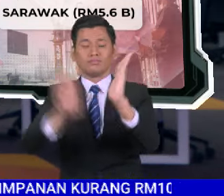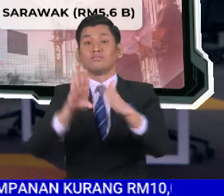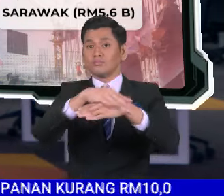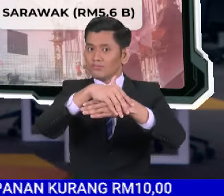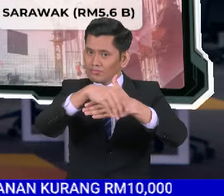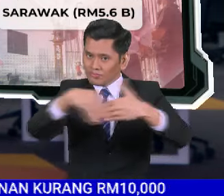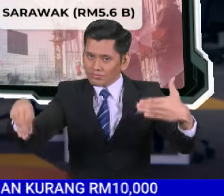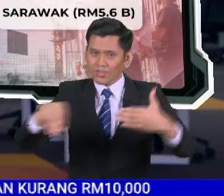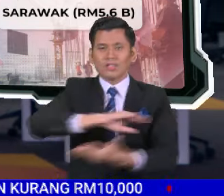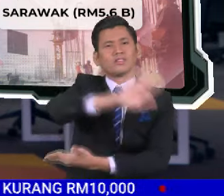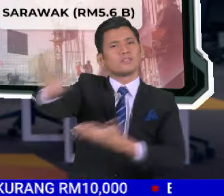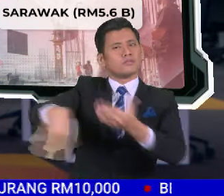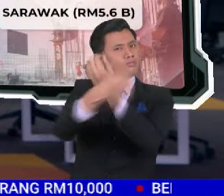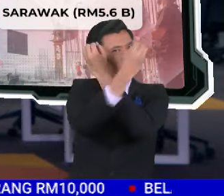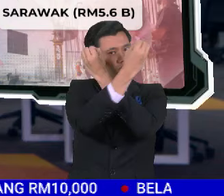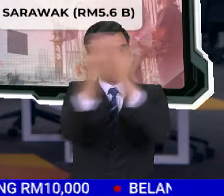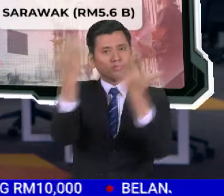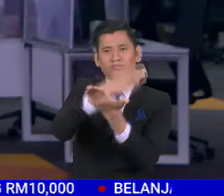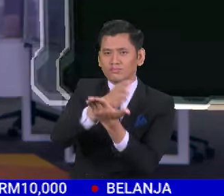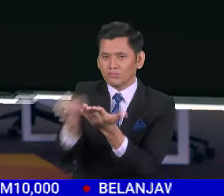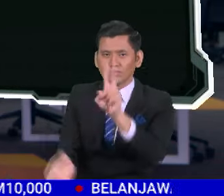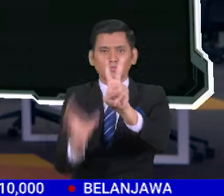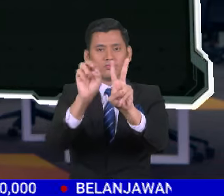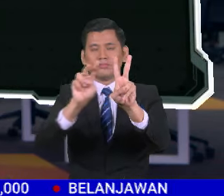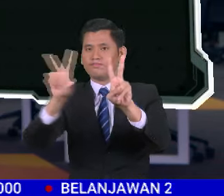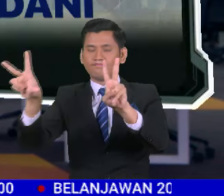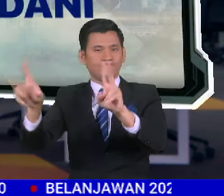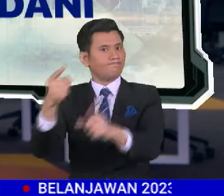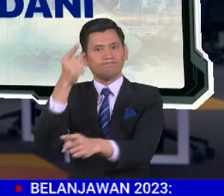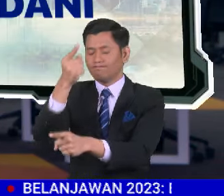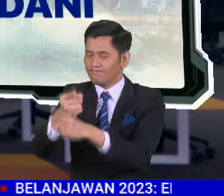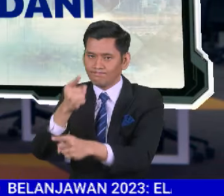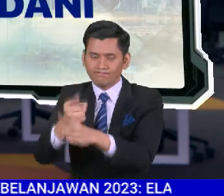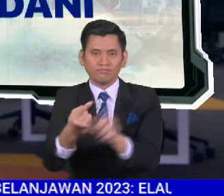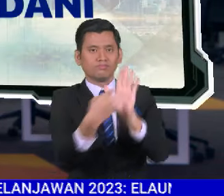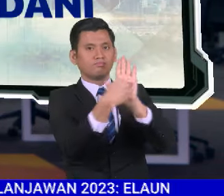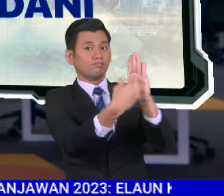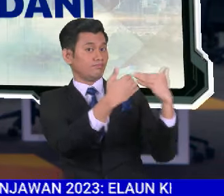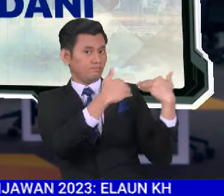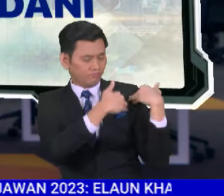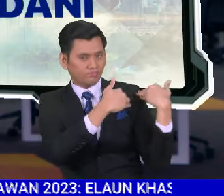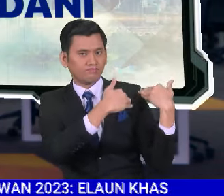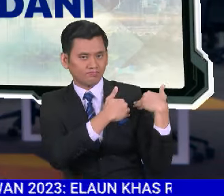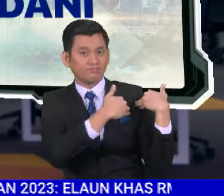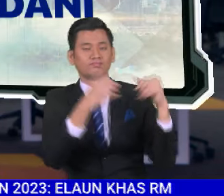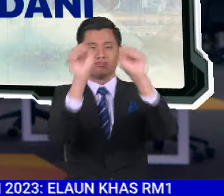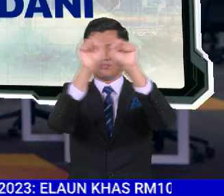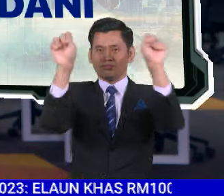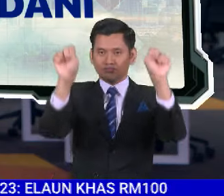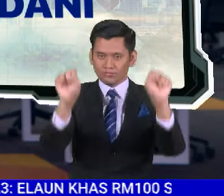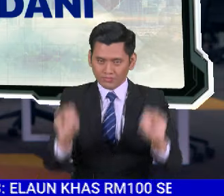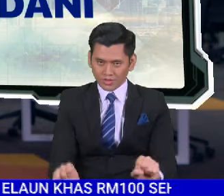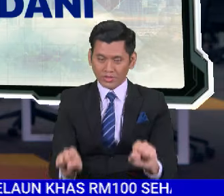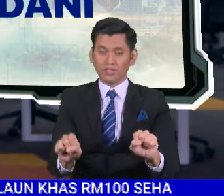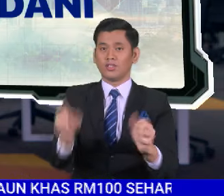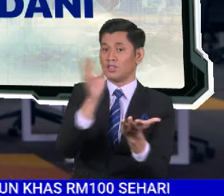semua pengumuman dalam belanjaan 2023 benar-benar mencerminkan prinsip ke Bertanggung jawabban dan sistem nilai luhur